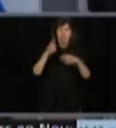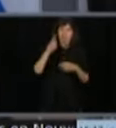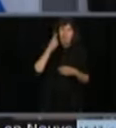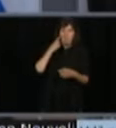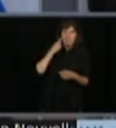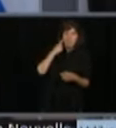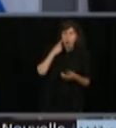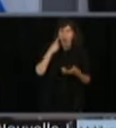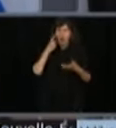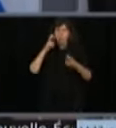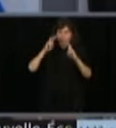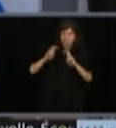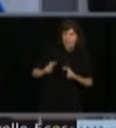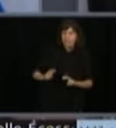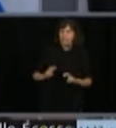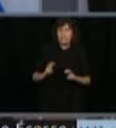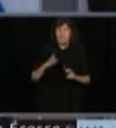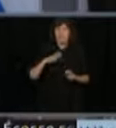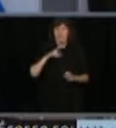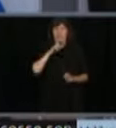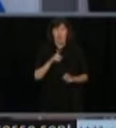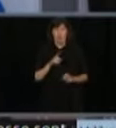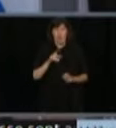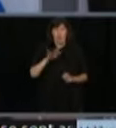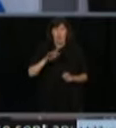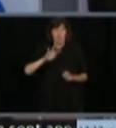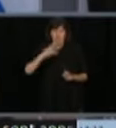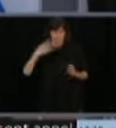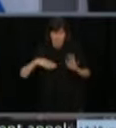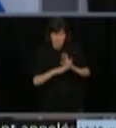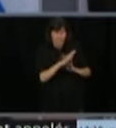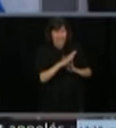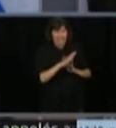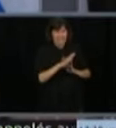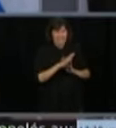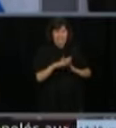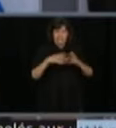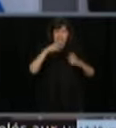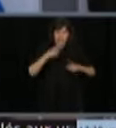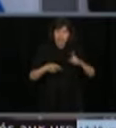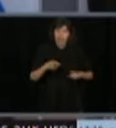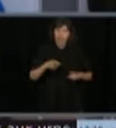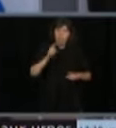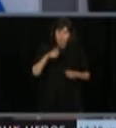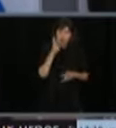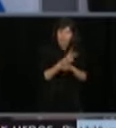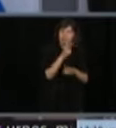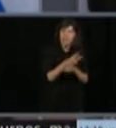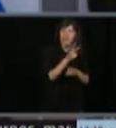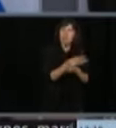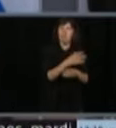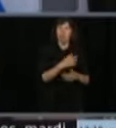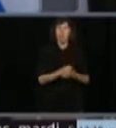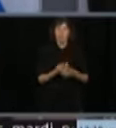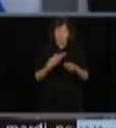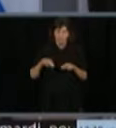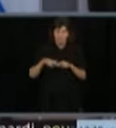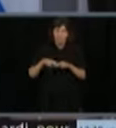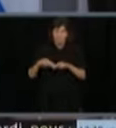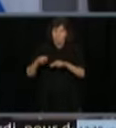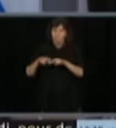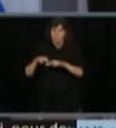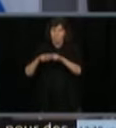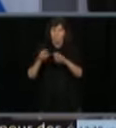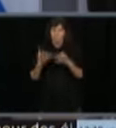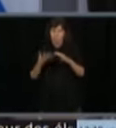à cause de la quatrième vague, à mon avis. On augmente. On n'est pas monté en exponentiel, mais justement, on va voir. Moi, je vais vous dire bien